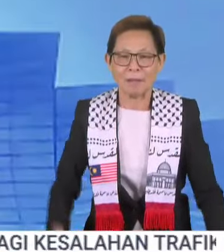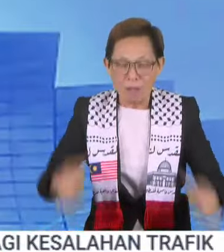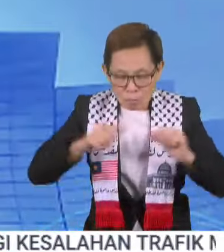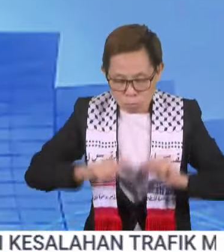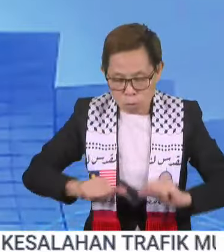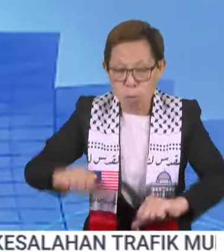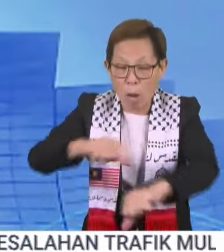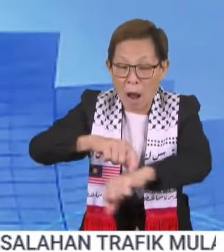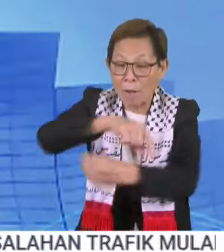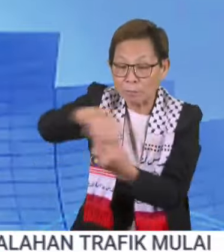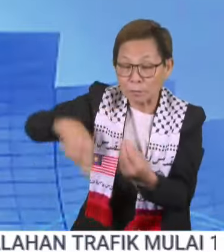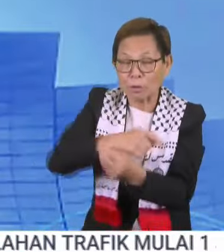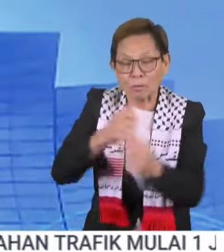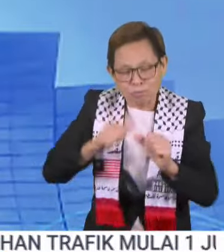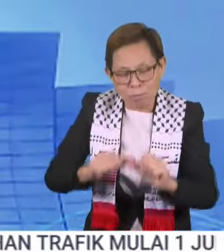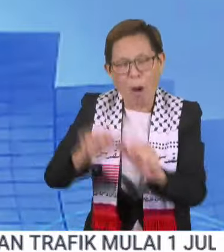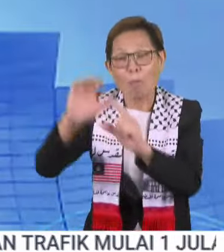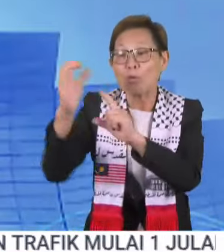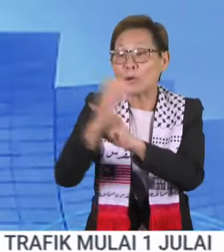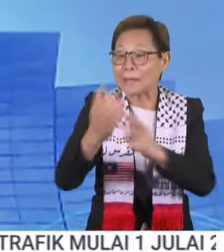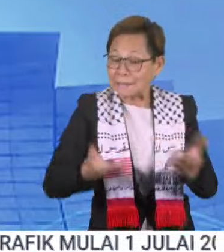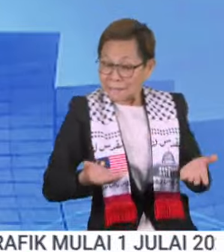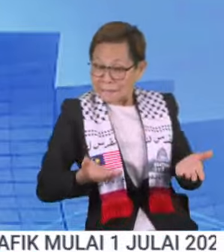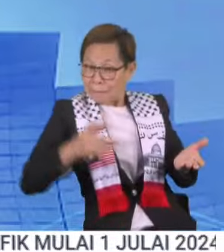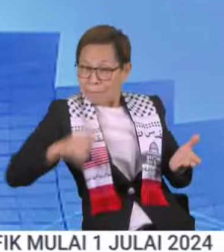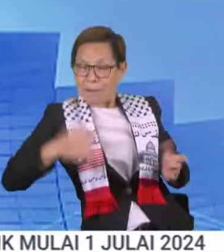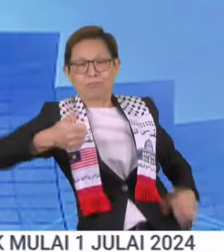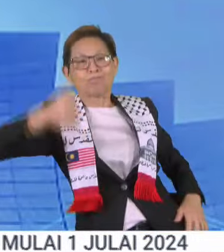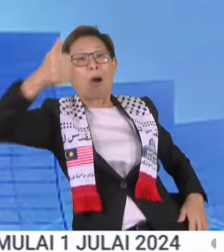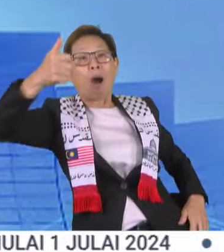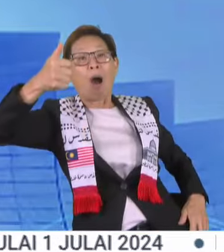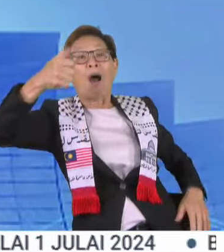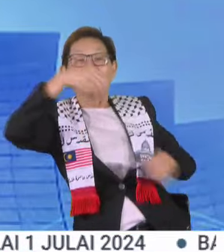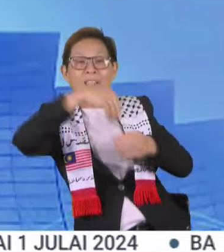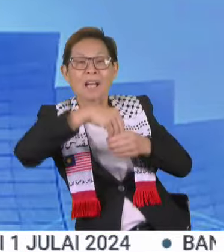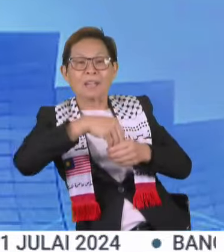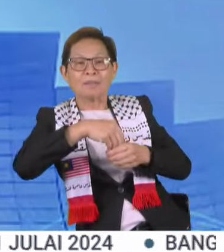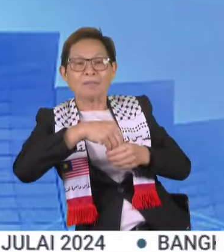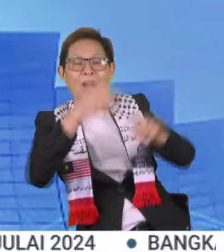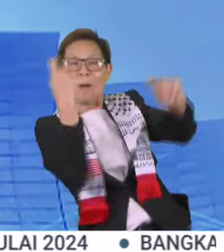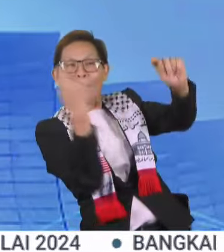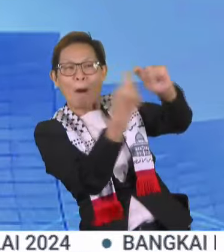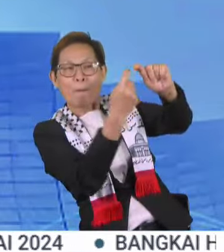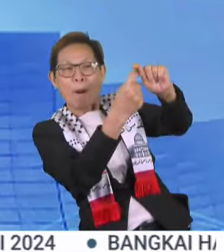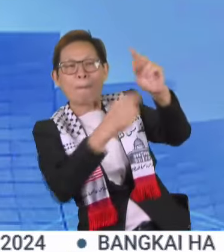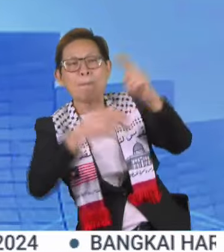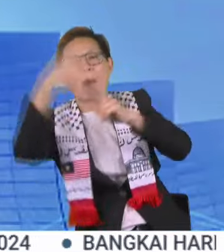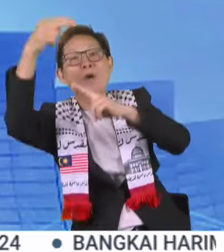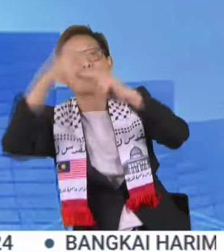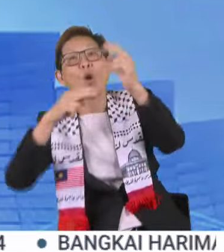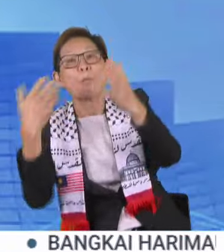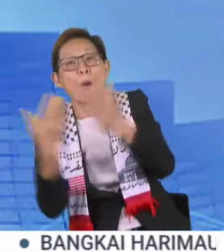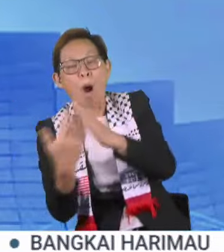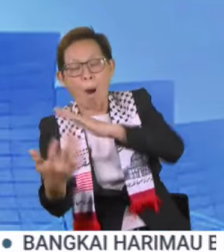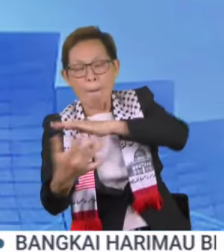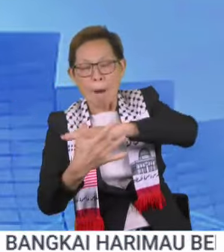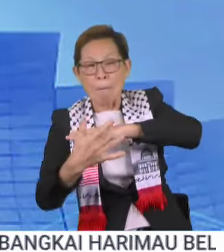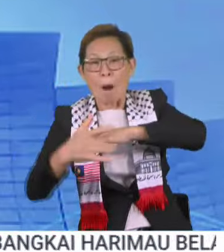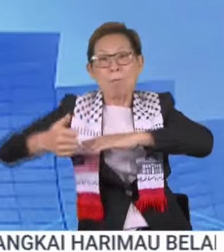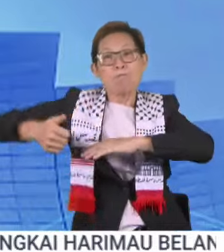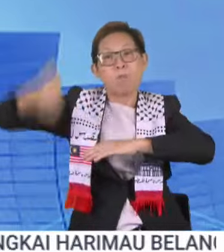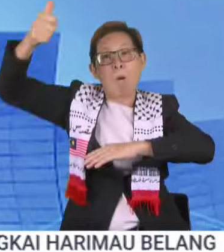Kelestarian alam sekitar dan pengekalan budaya setempat perlu diutamakan dalam seni bina setiap pembangunan baharu berteknologi